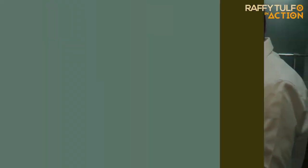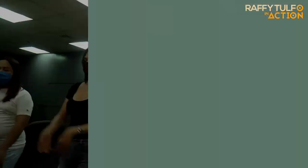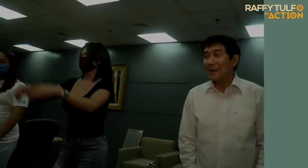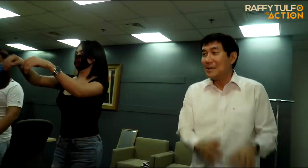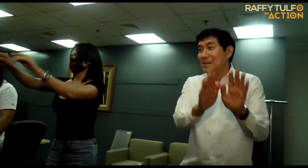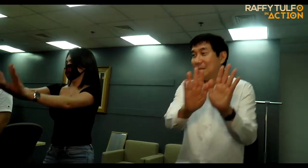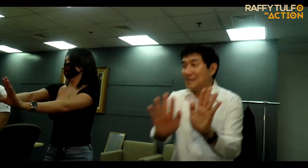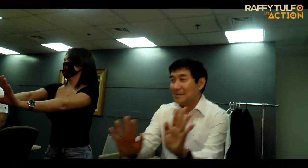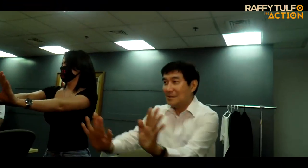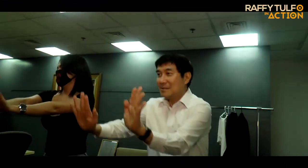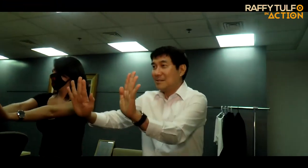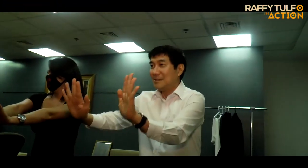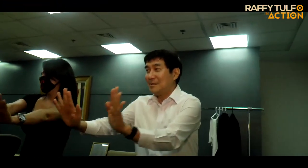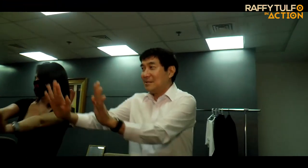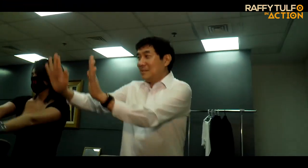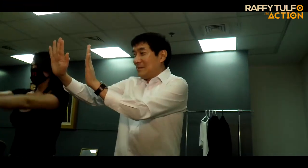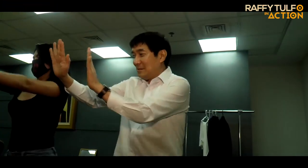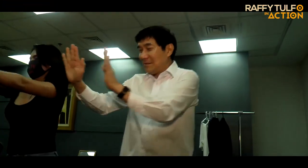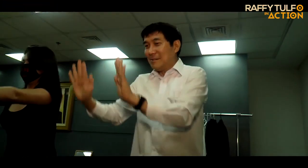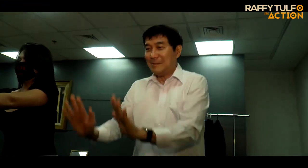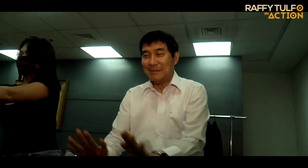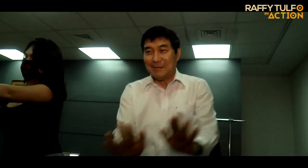namin.